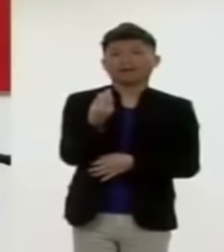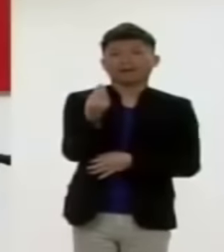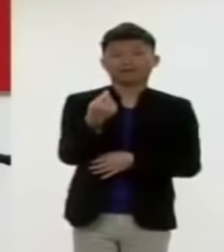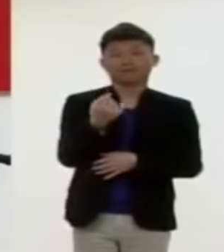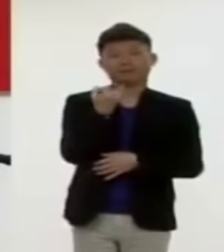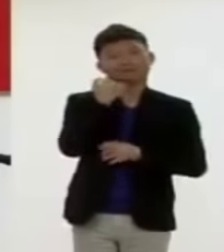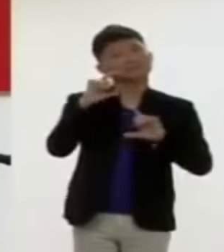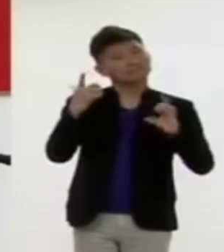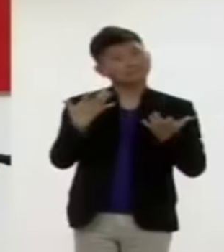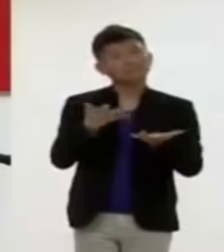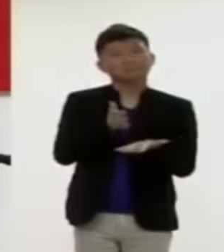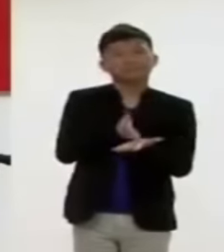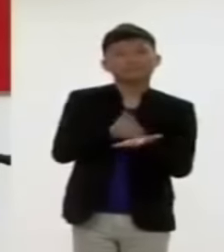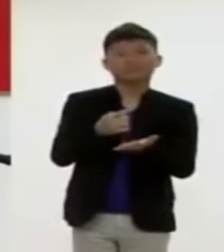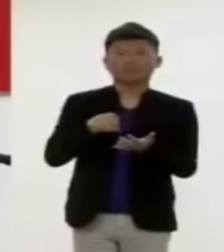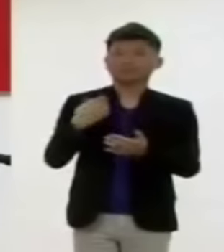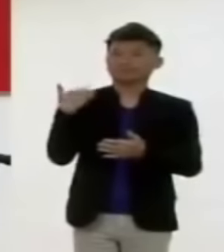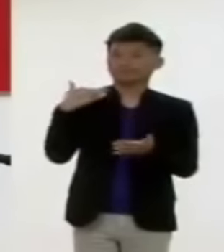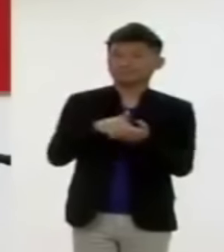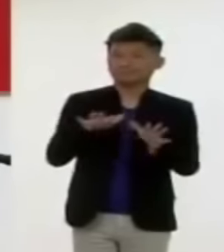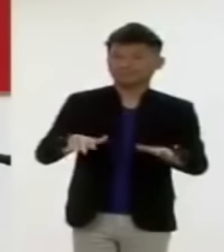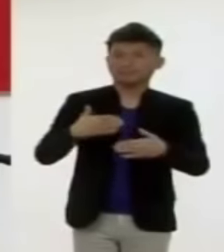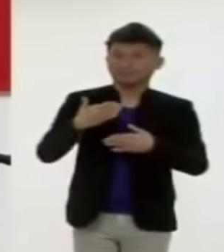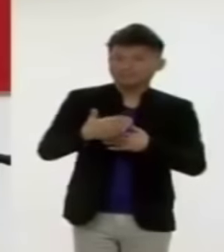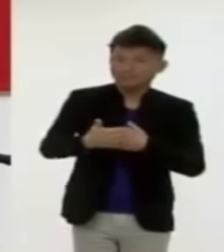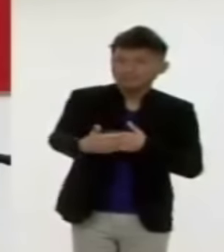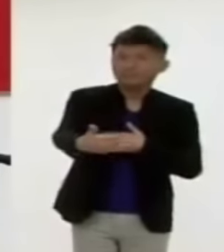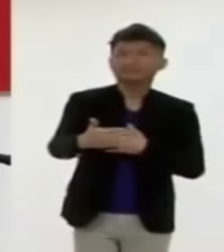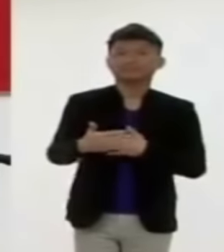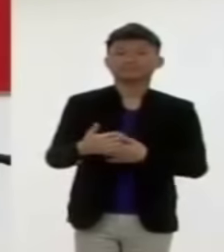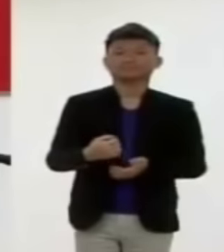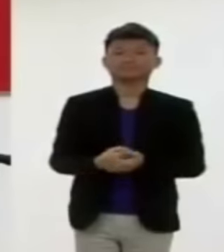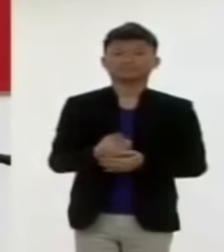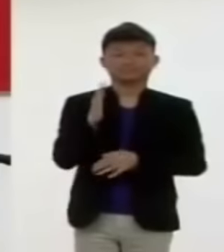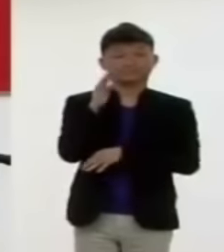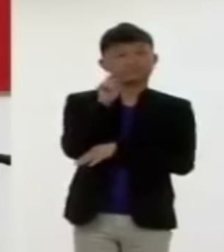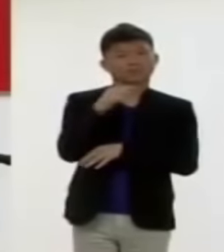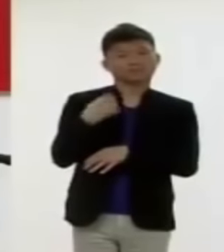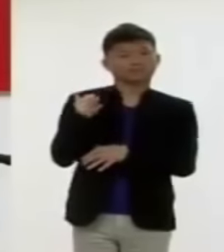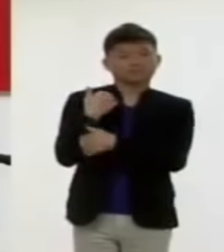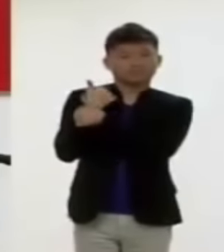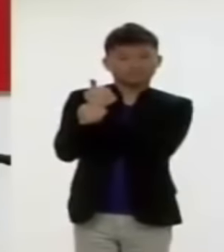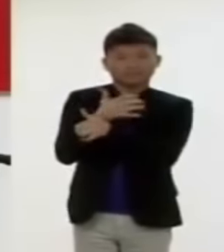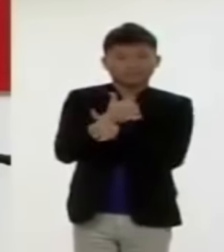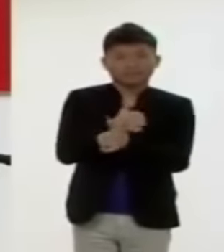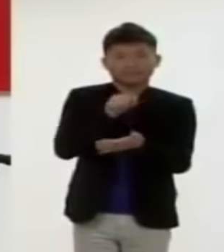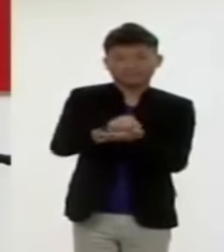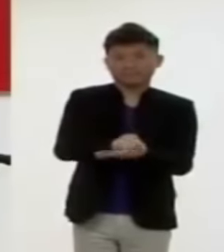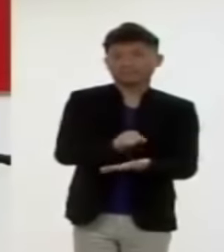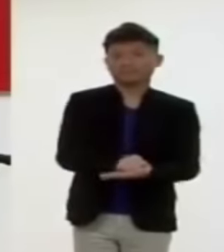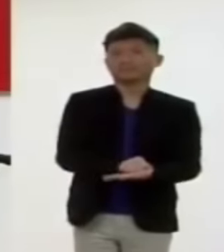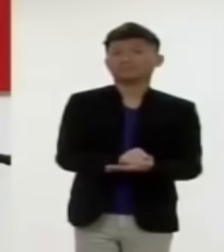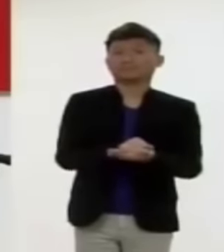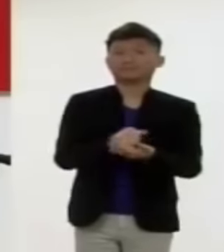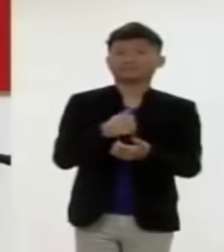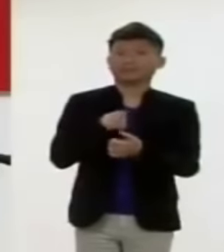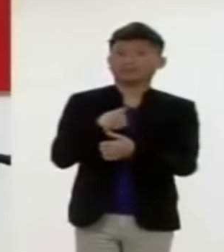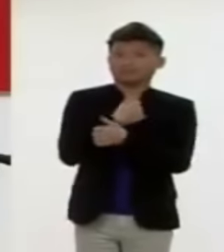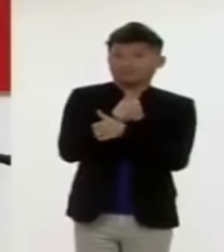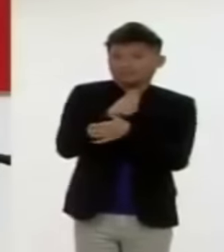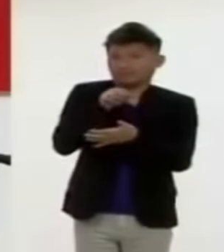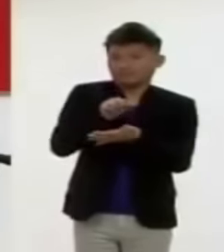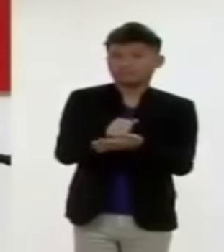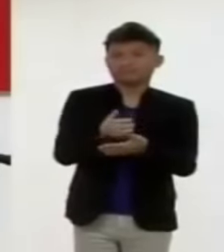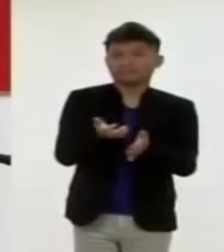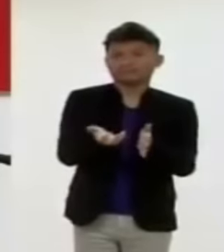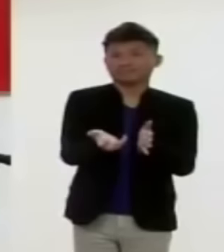的一些心路历程。我的政见都是我走过的路。在我说走过的路之前，我也想回